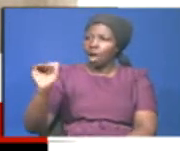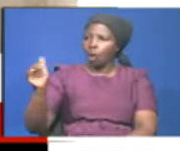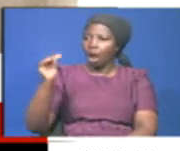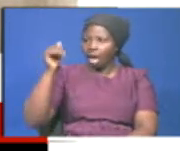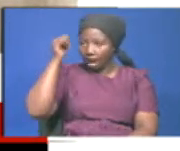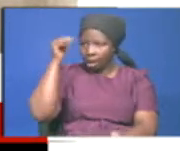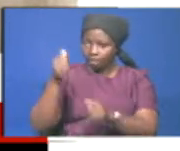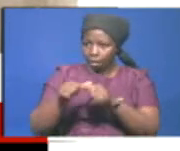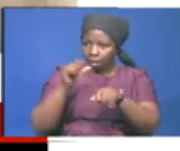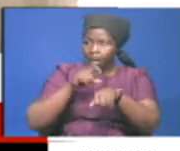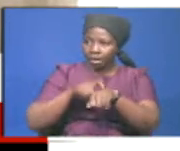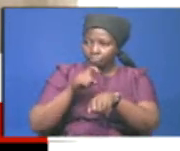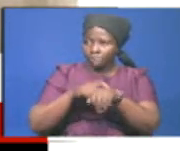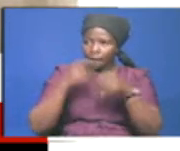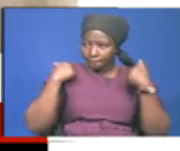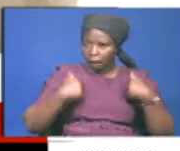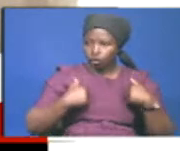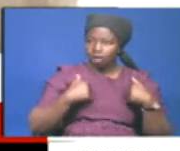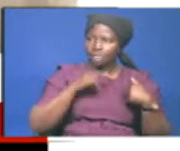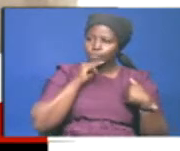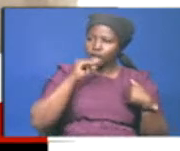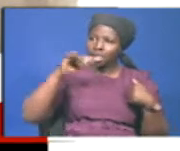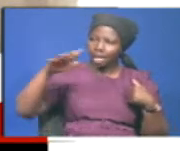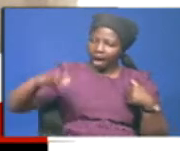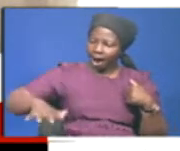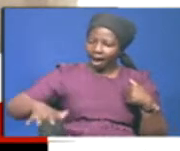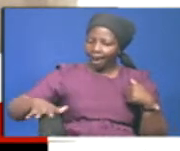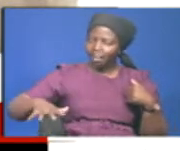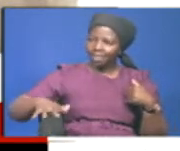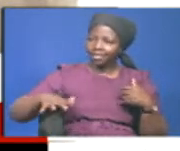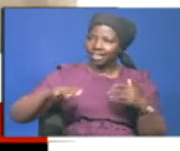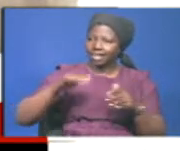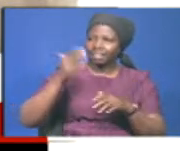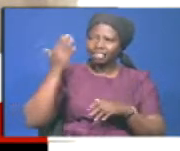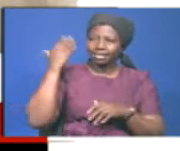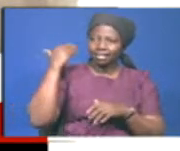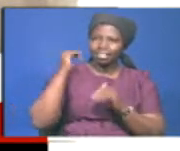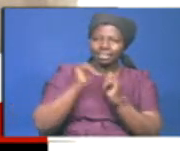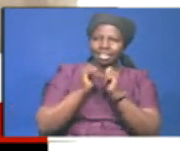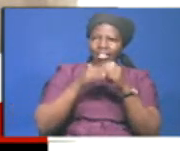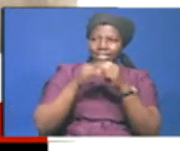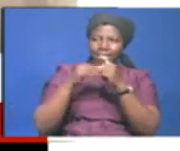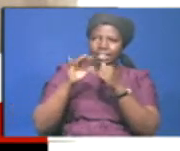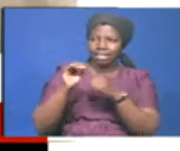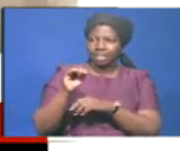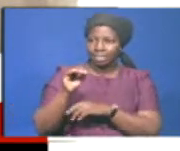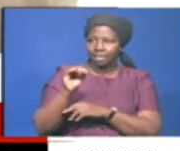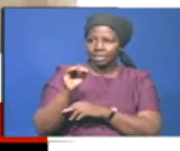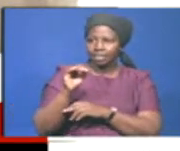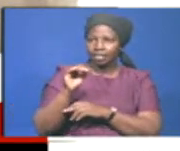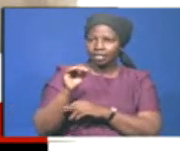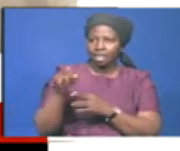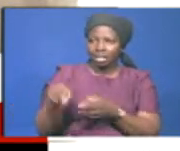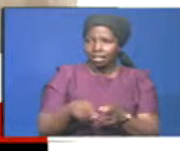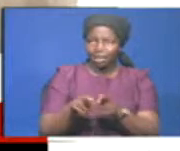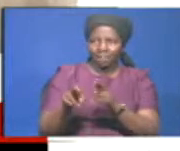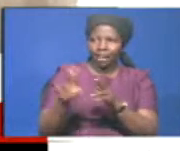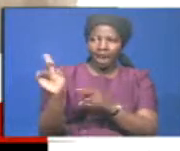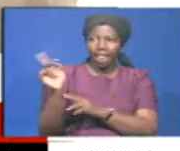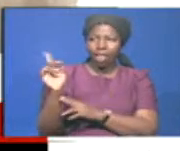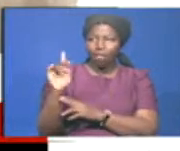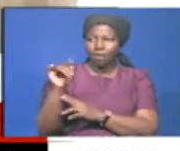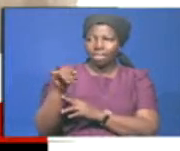nikiwa kijana mdogo miaka ya 80, mto kama Nairobi River haikuwa inafurika na